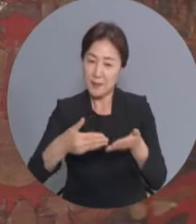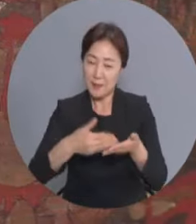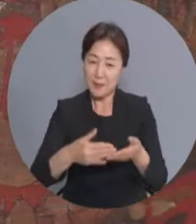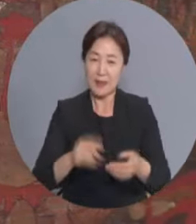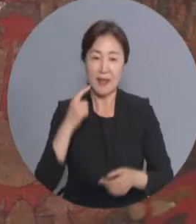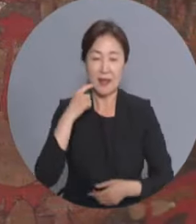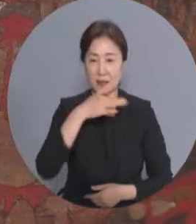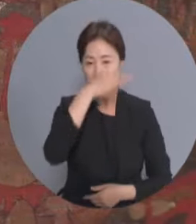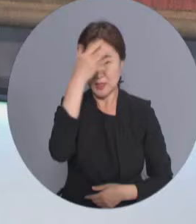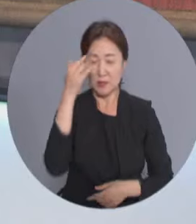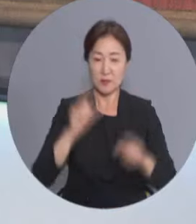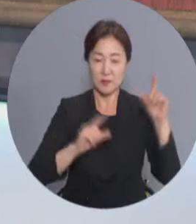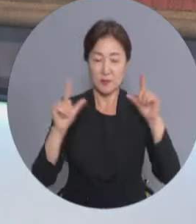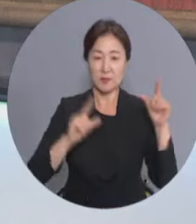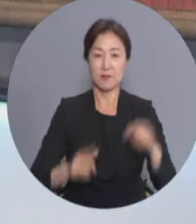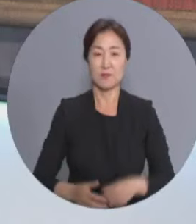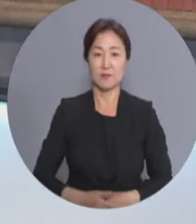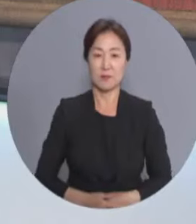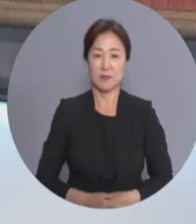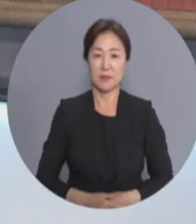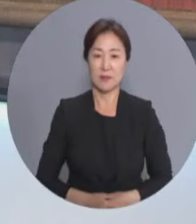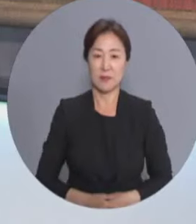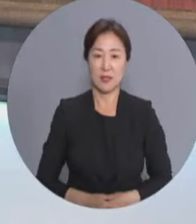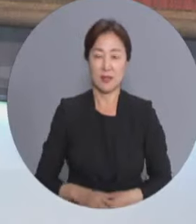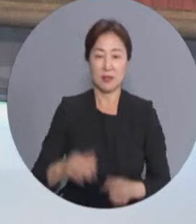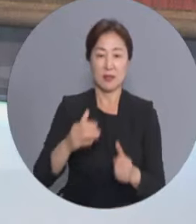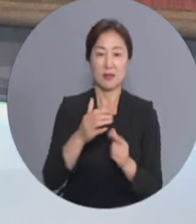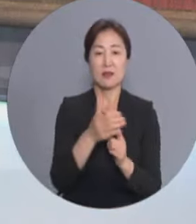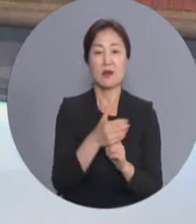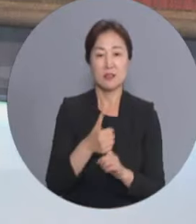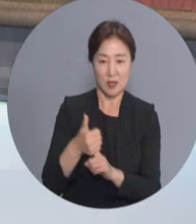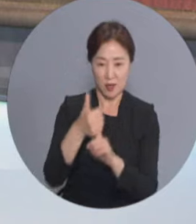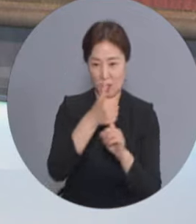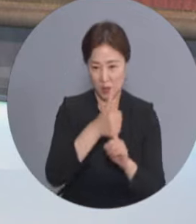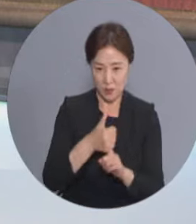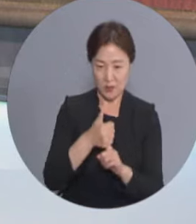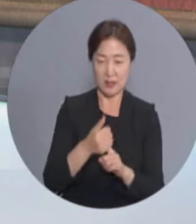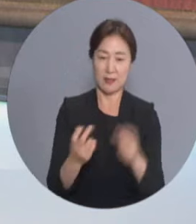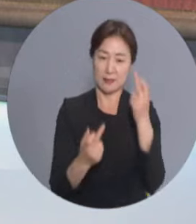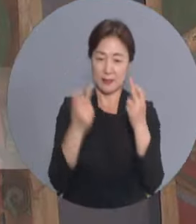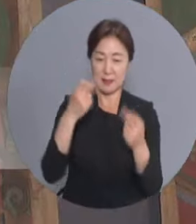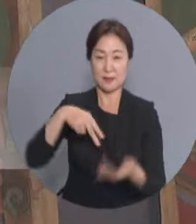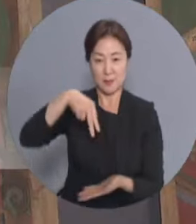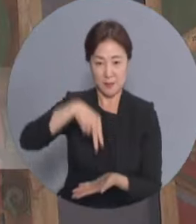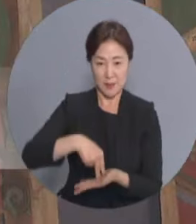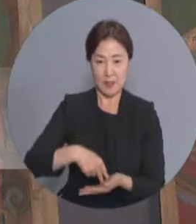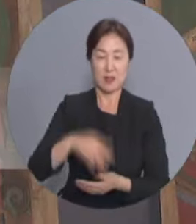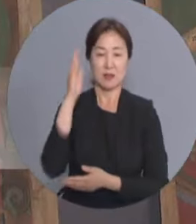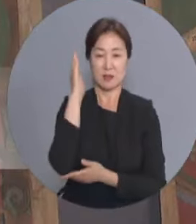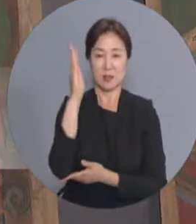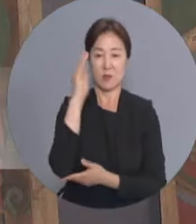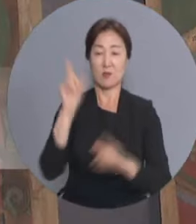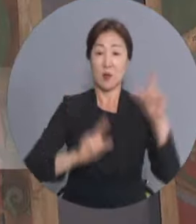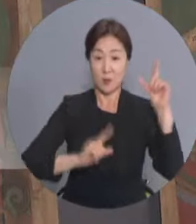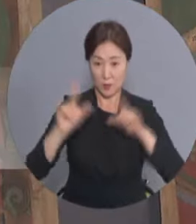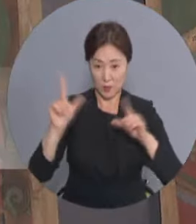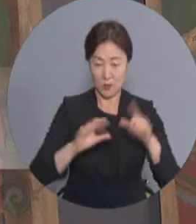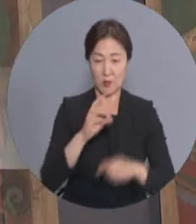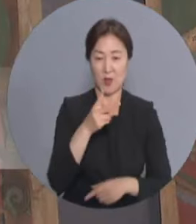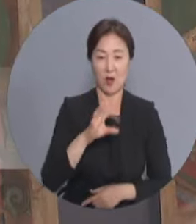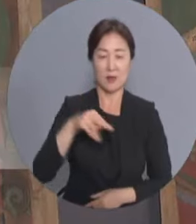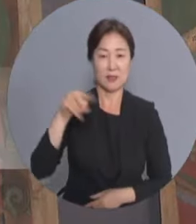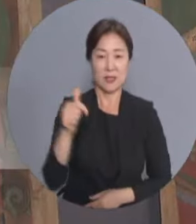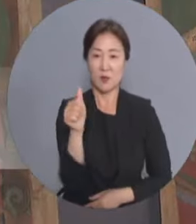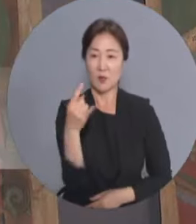필선이 돋보입니다 석가모니가 영취산에서 제자들에게 설법하는 모습을 묘사한 영산 회상도 또